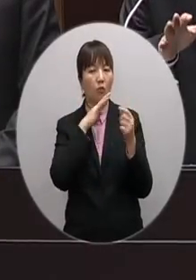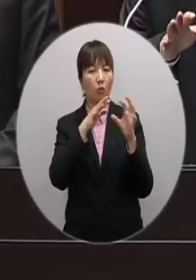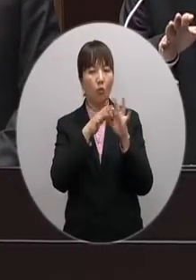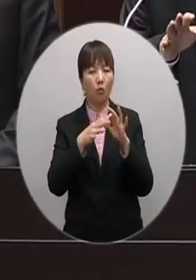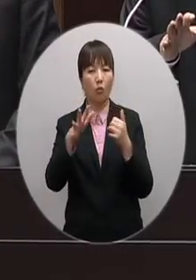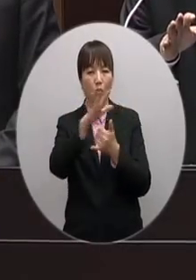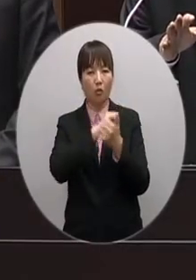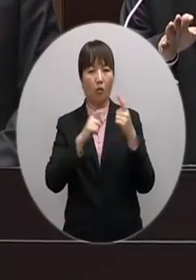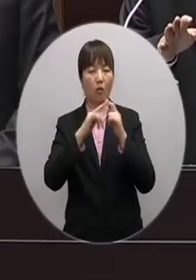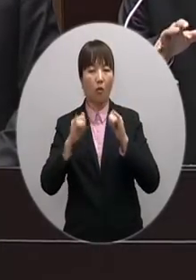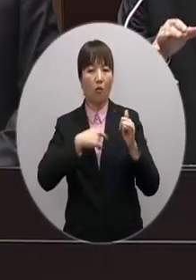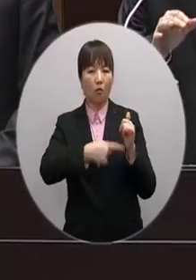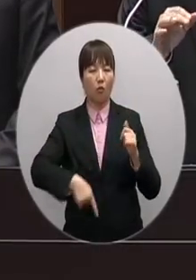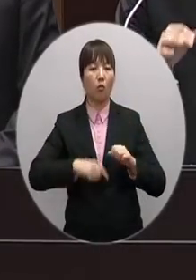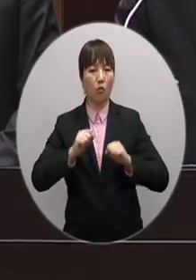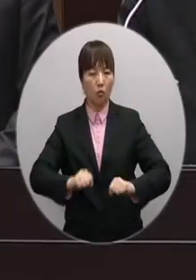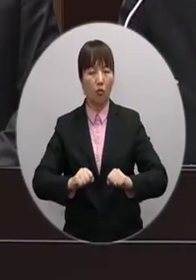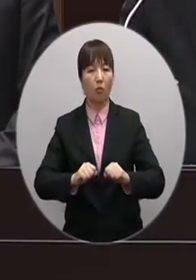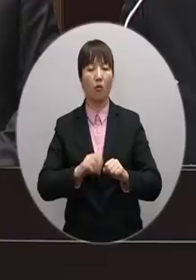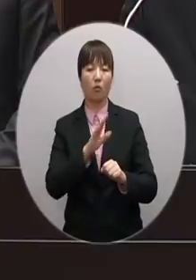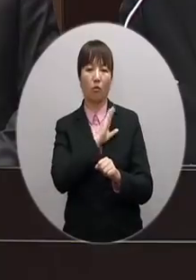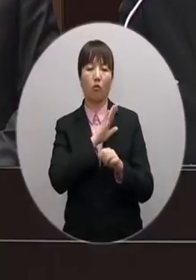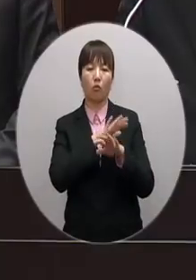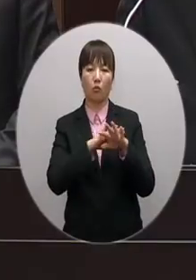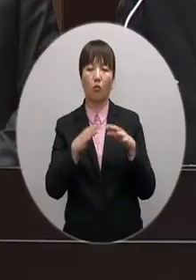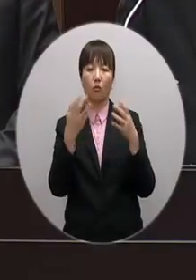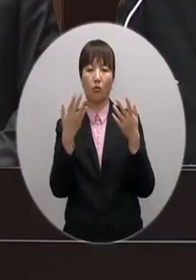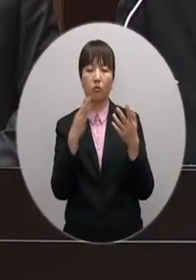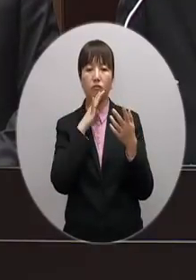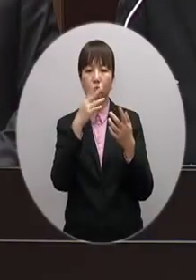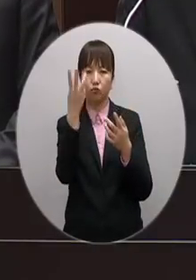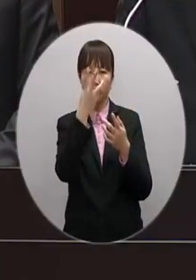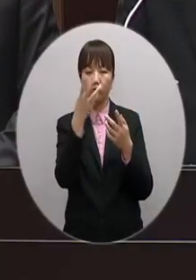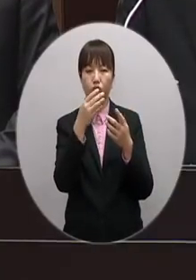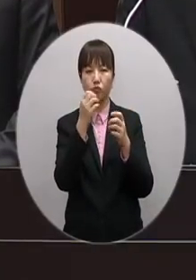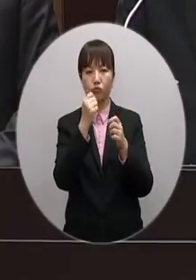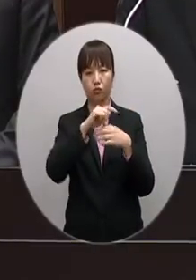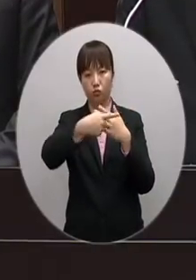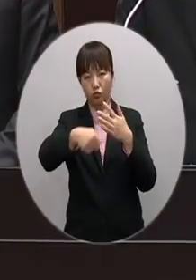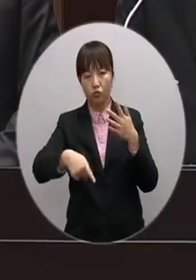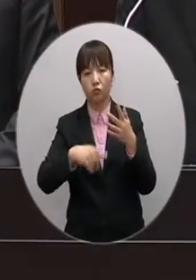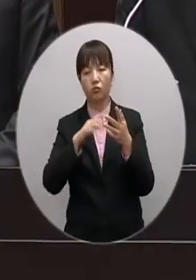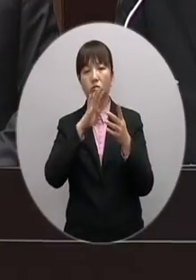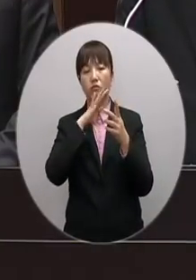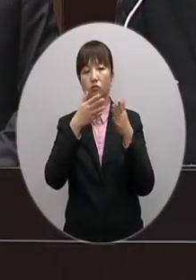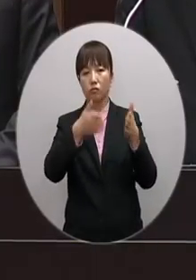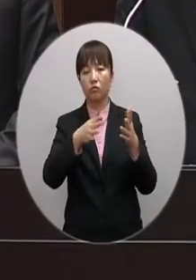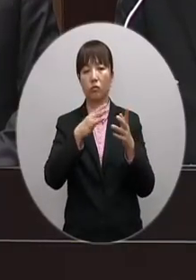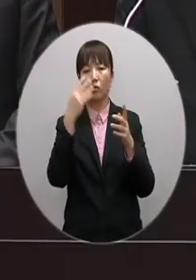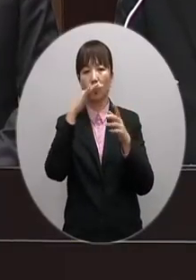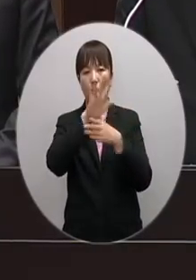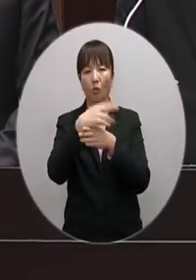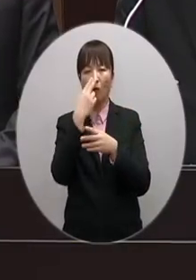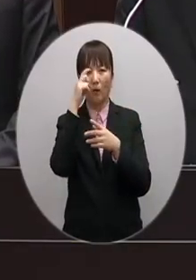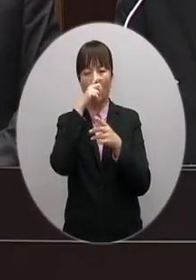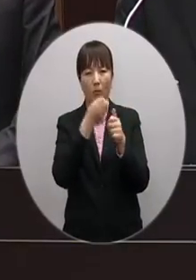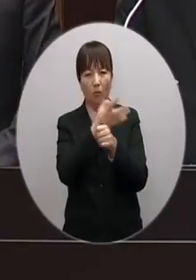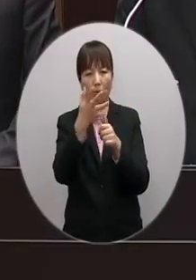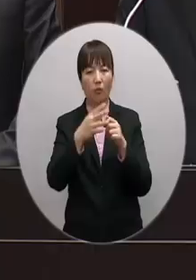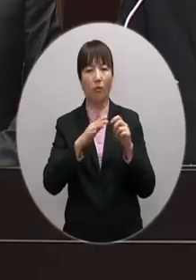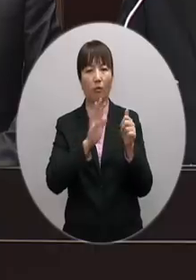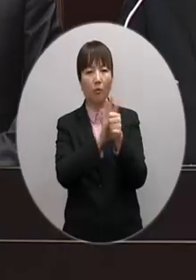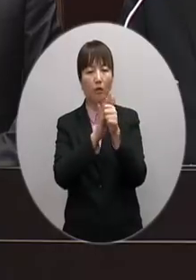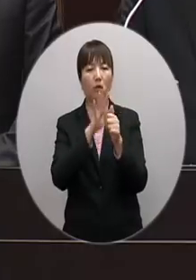国人的健康，那所以呢，行政院大概采三个重要步骤来进行空污的防治，一个就是修